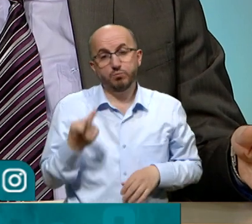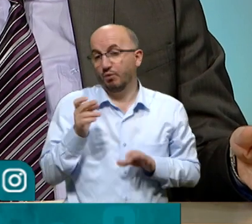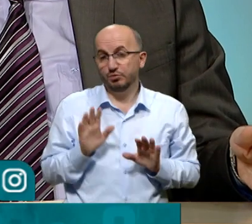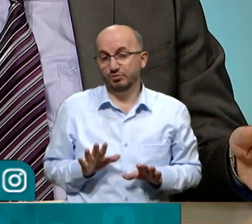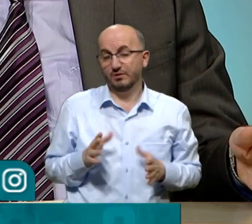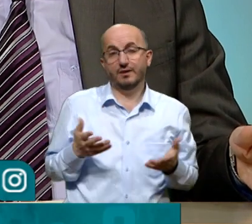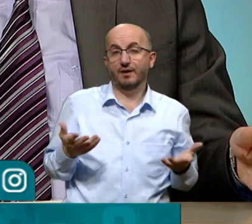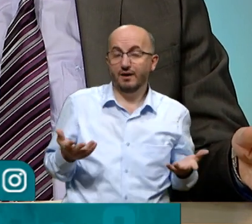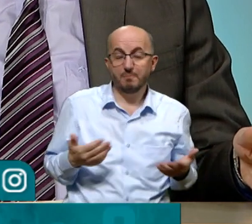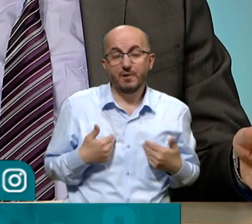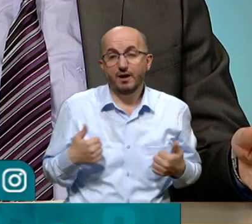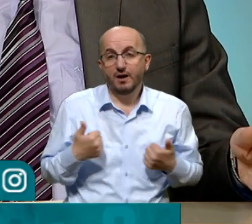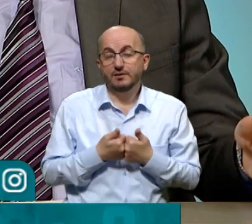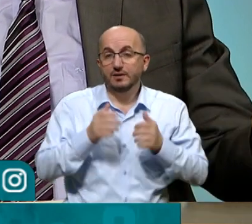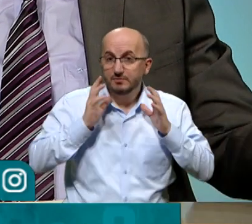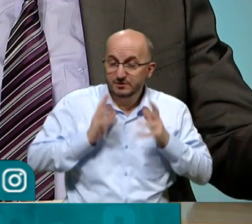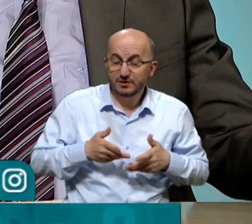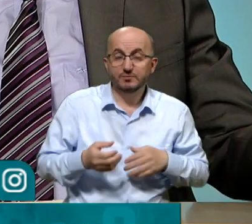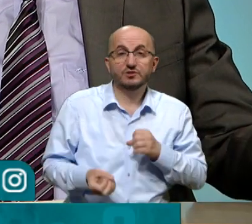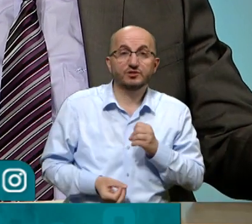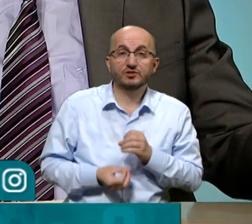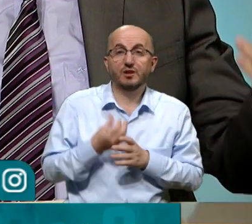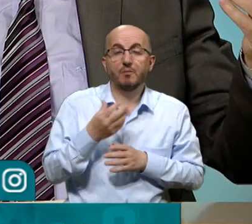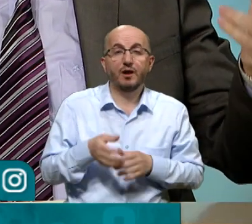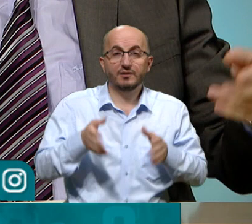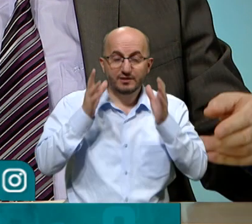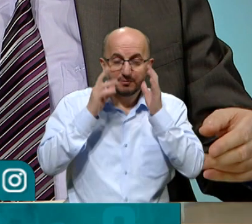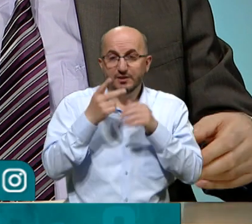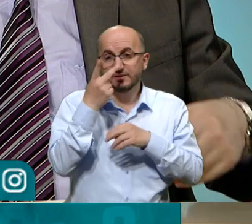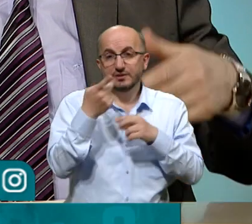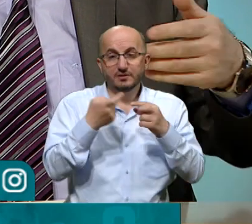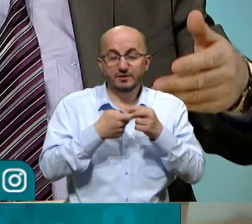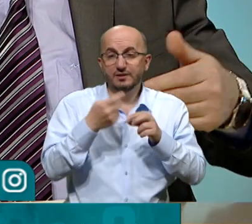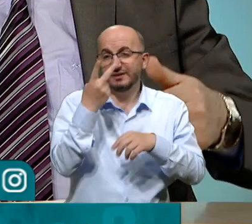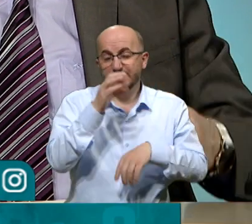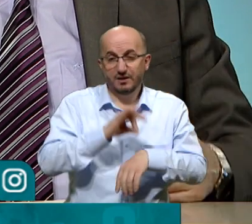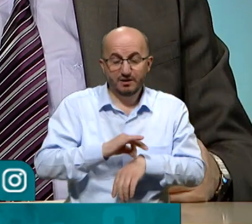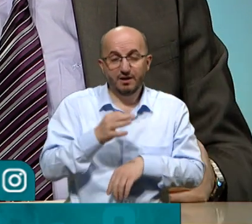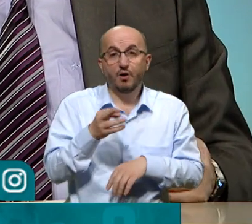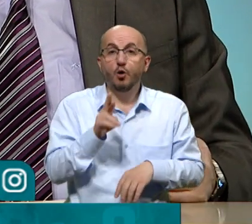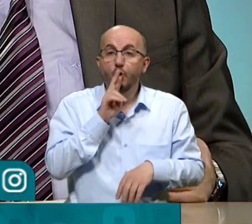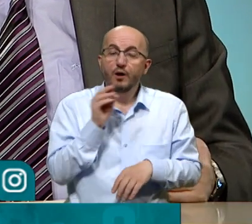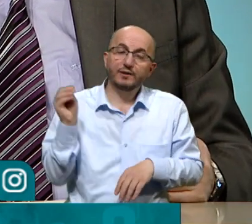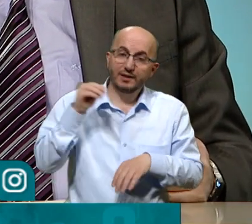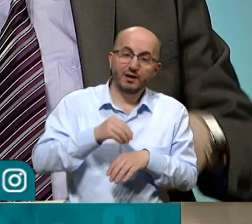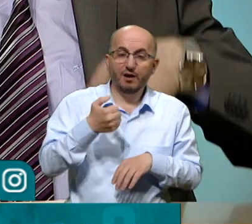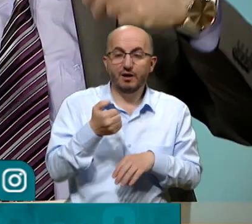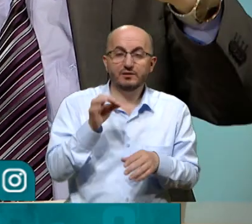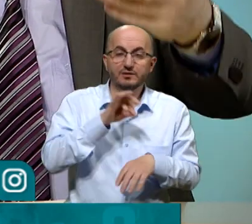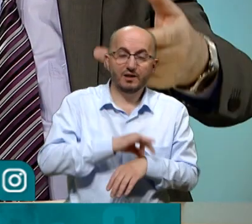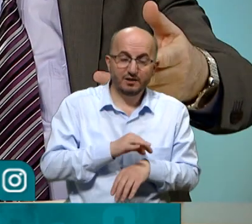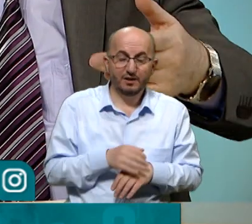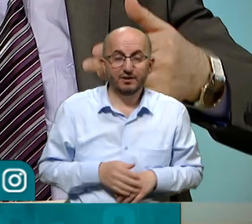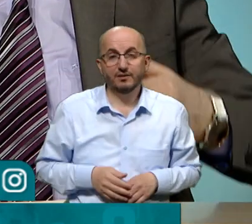durana kadar ben kaza edeyim dedi sabah namazının iki rekat İki dakika alır öyle de ilave edeyim altı dakika